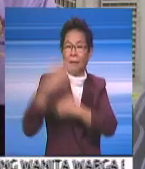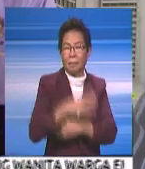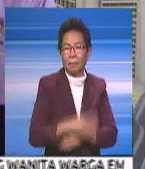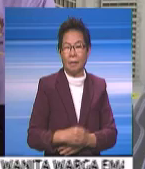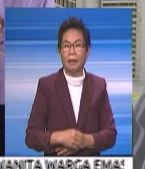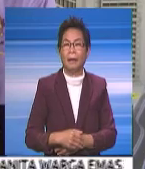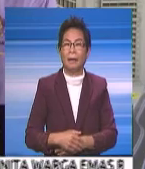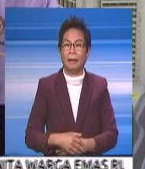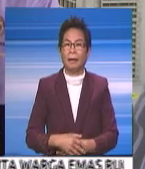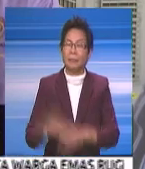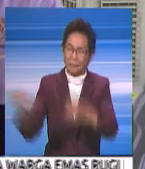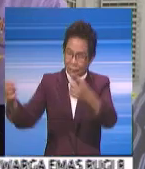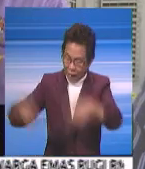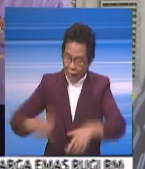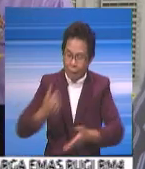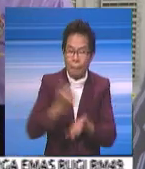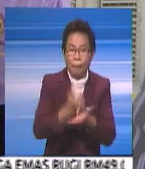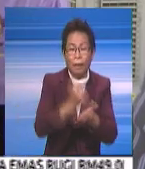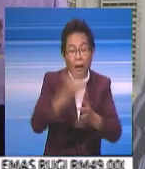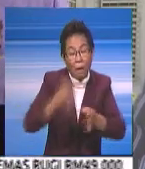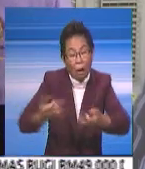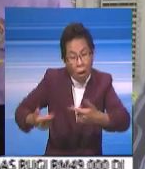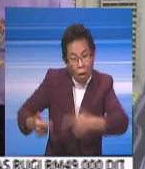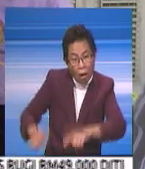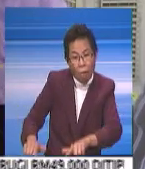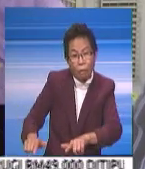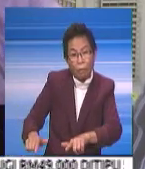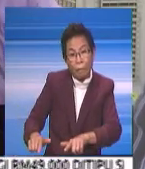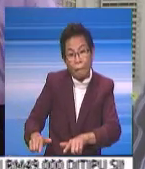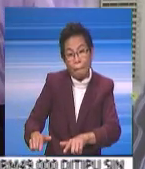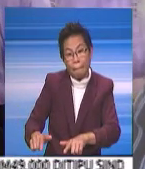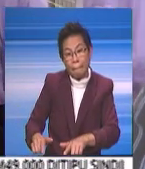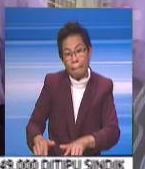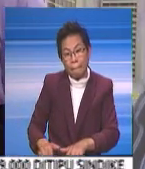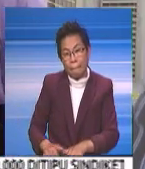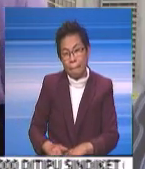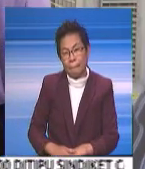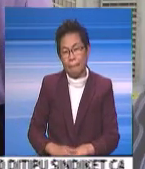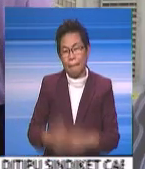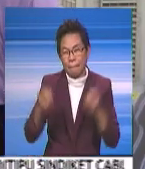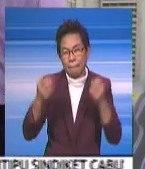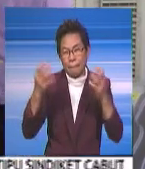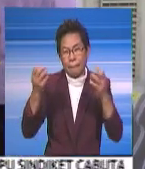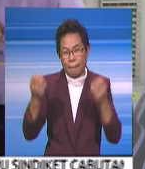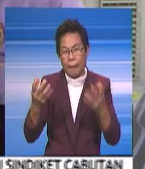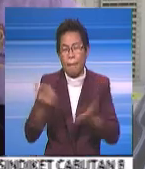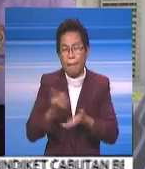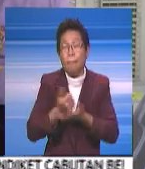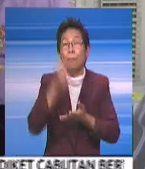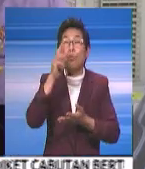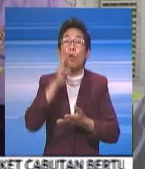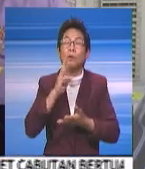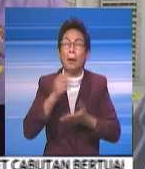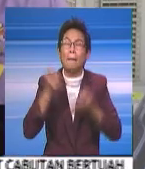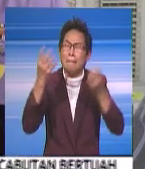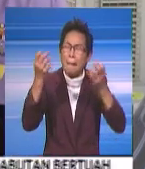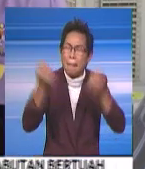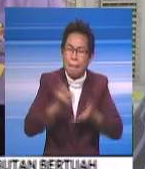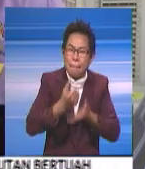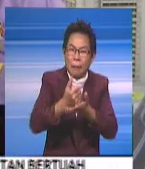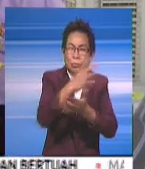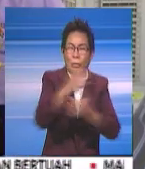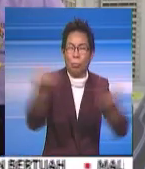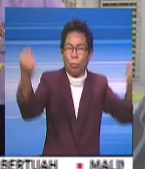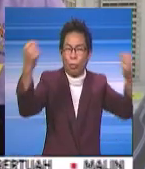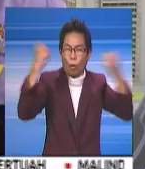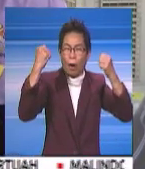mereka akan dapat membantu kalau diberi ruang yang betul, ruang yang terbuka untuk mereka. Banyak mereka boleh membantu untuk memperkukuh dan